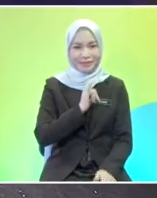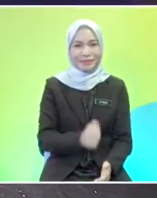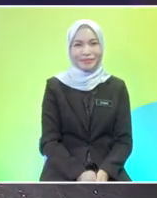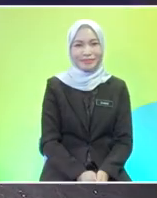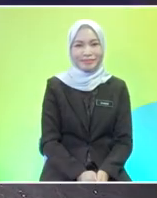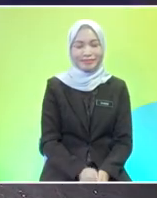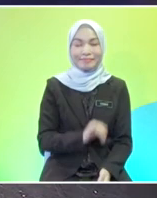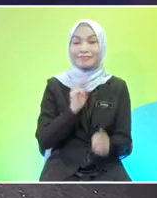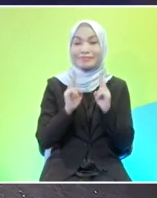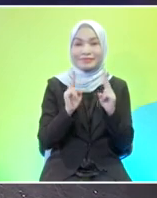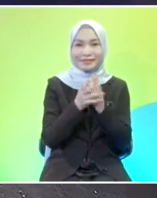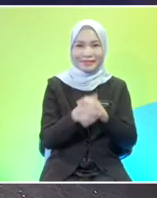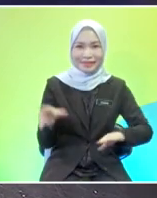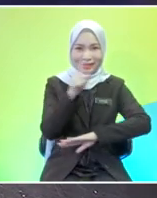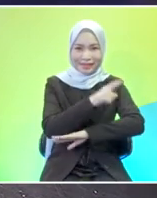Pancasila